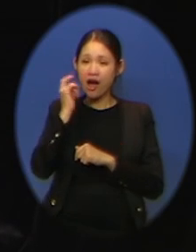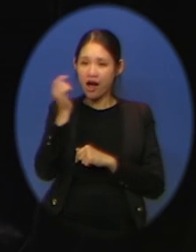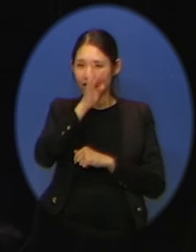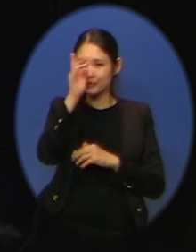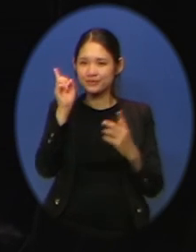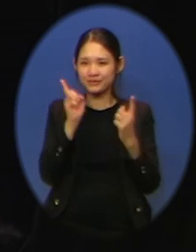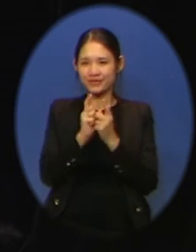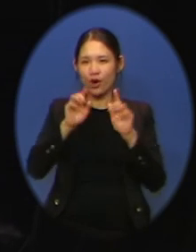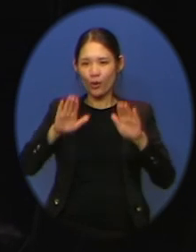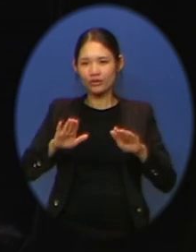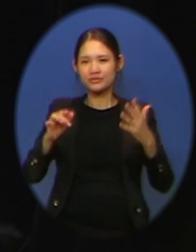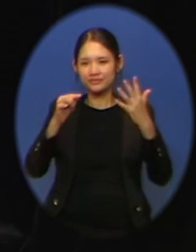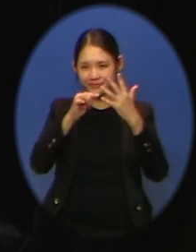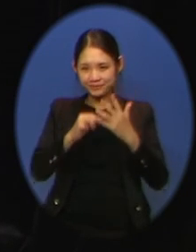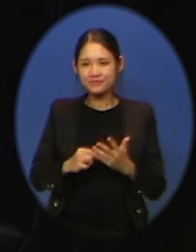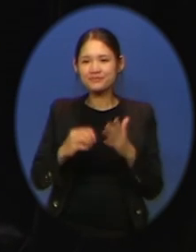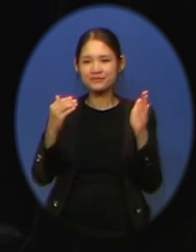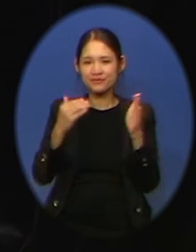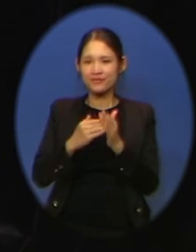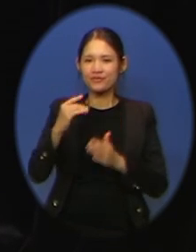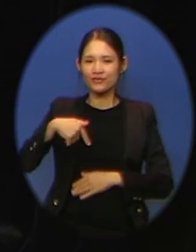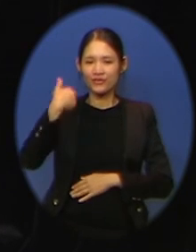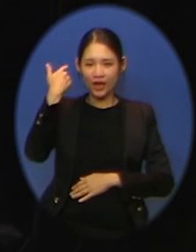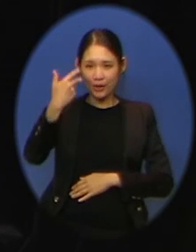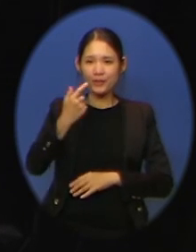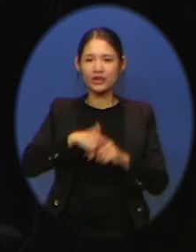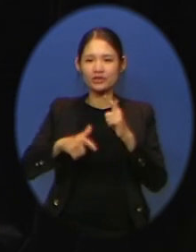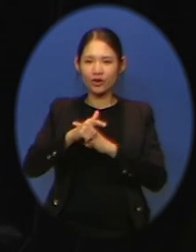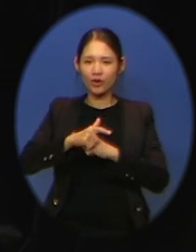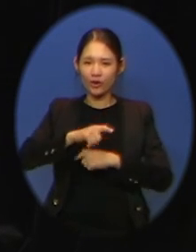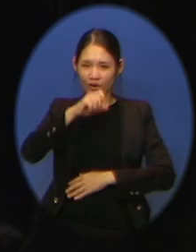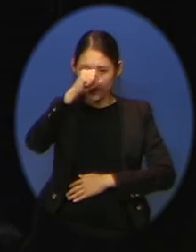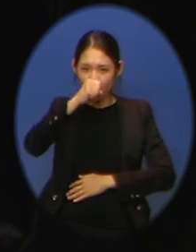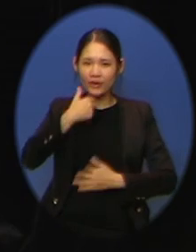오늘은 여기까지고요. 다음 시간 또 재밌는 또 의미 있는